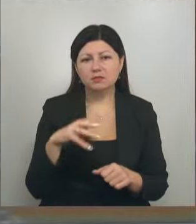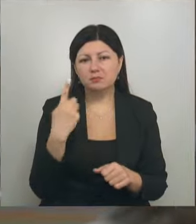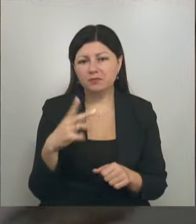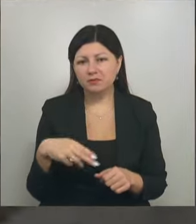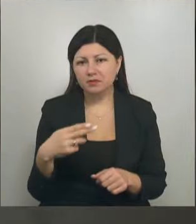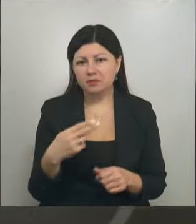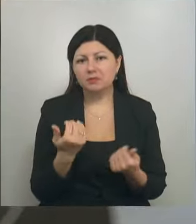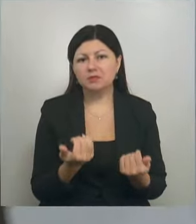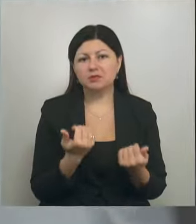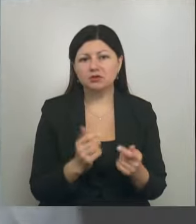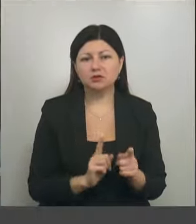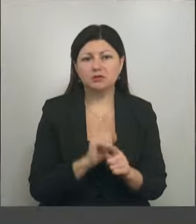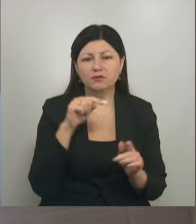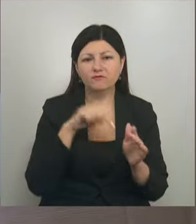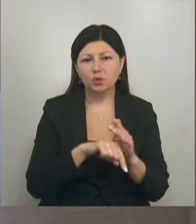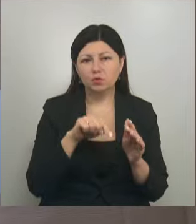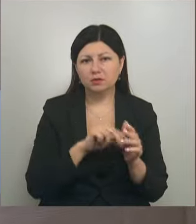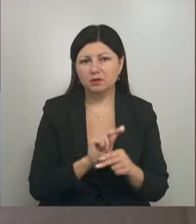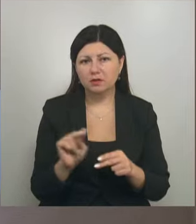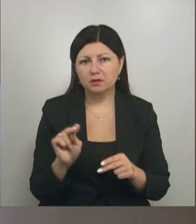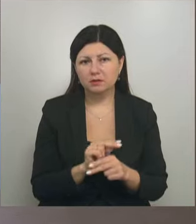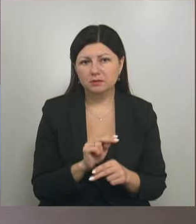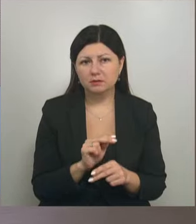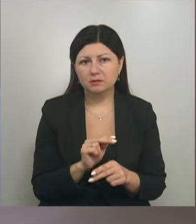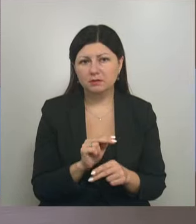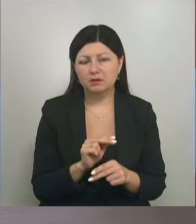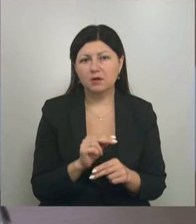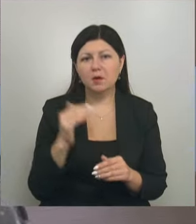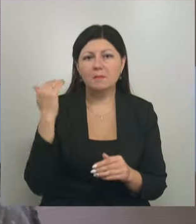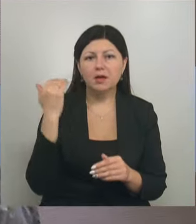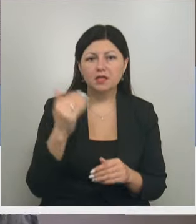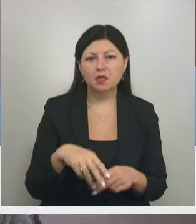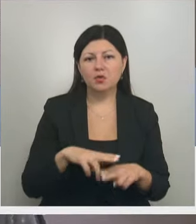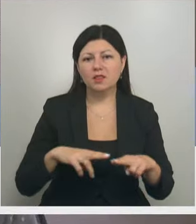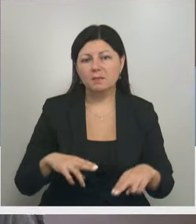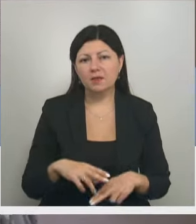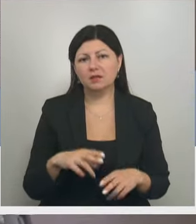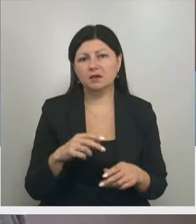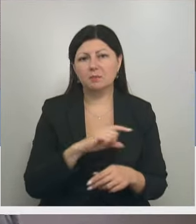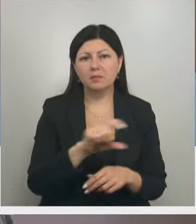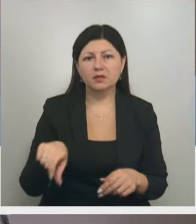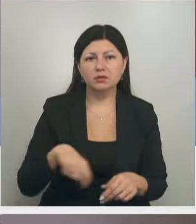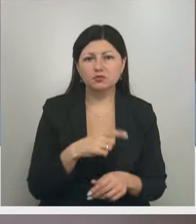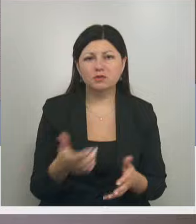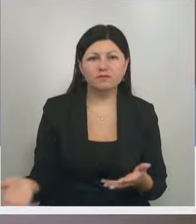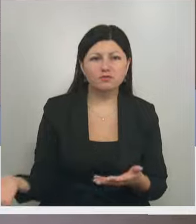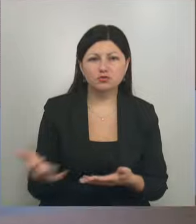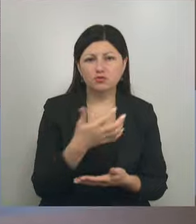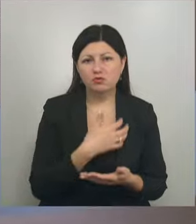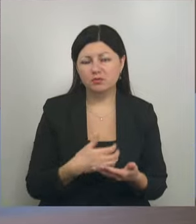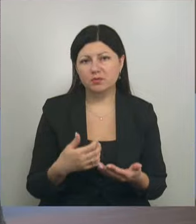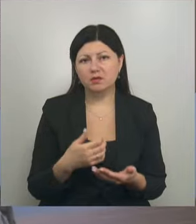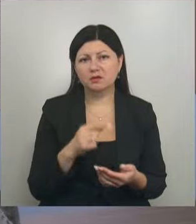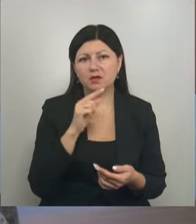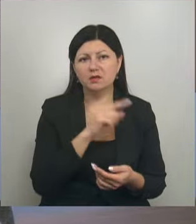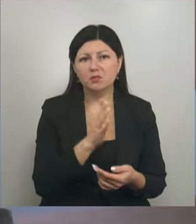декабря. Сейчас приступили к внутренней отделке. Потолок, ламинат, плинтуса, все это убирается. Там